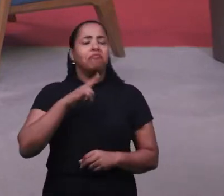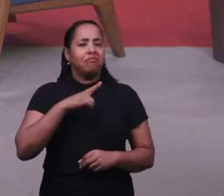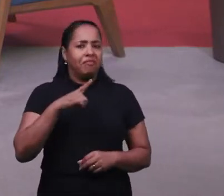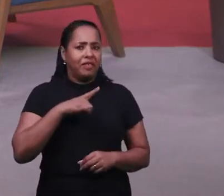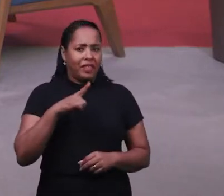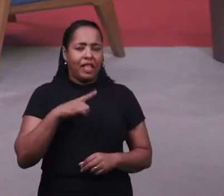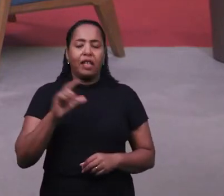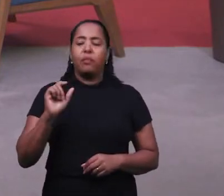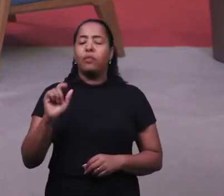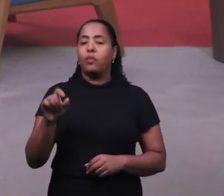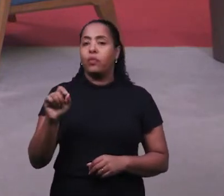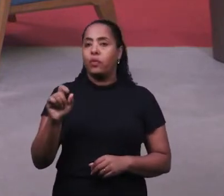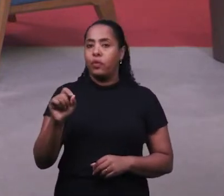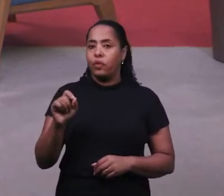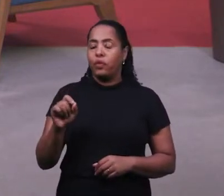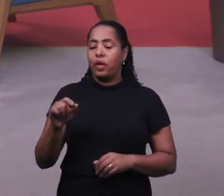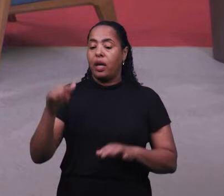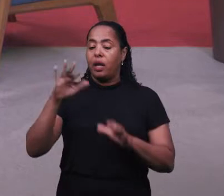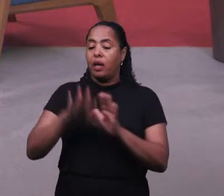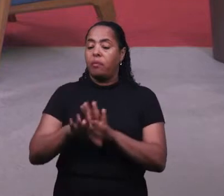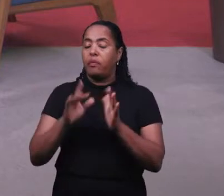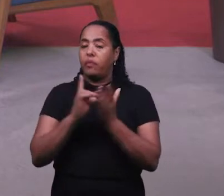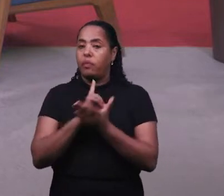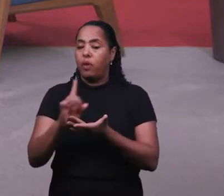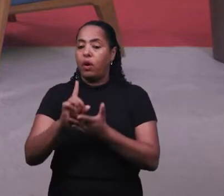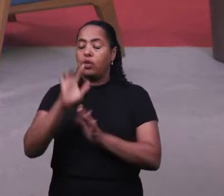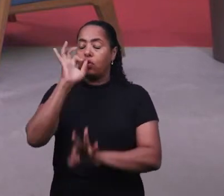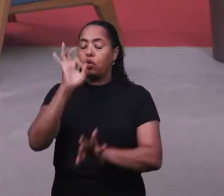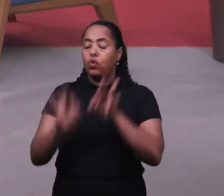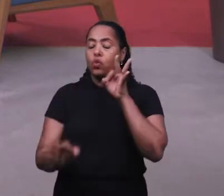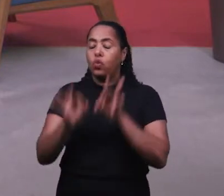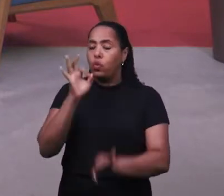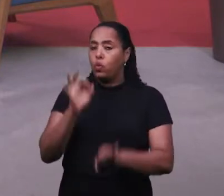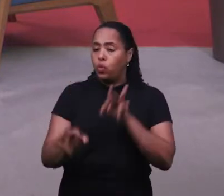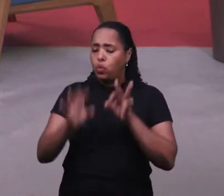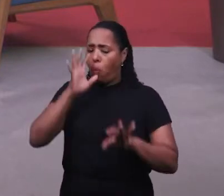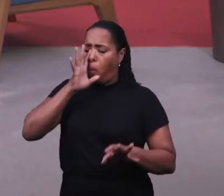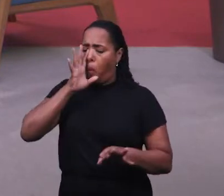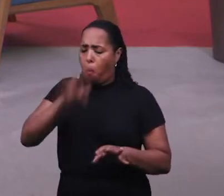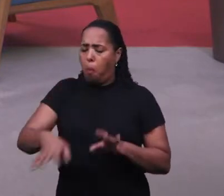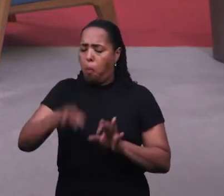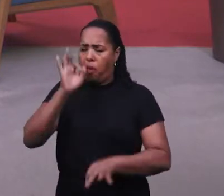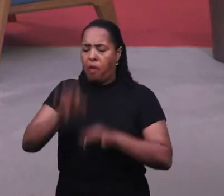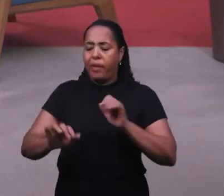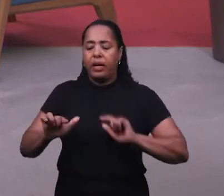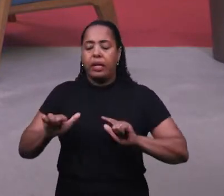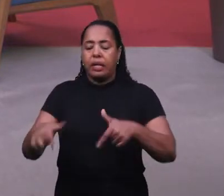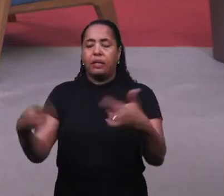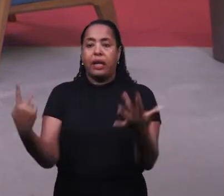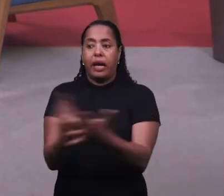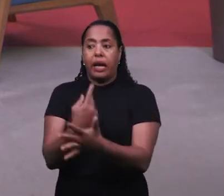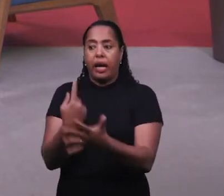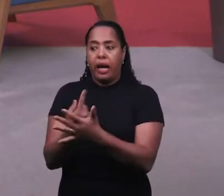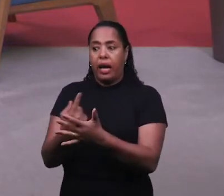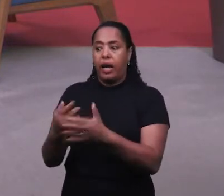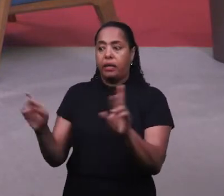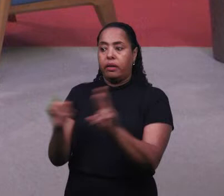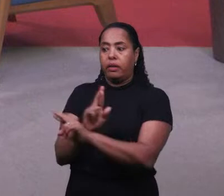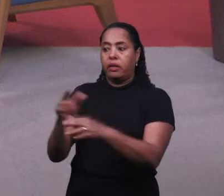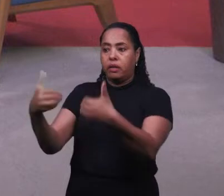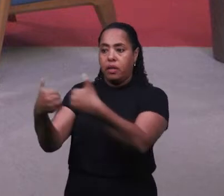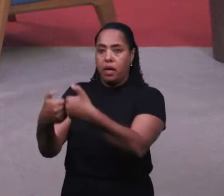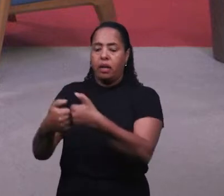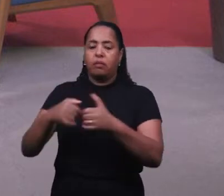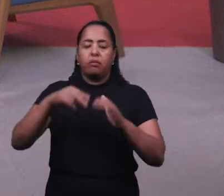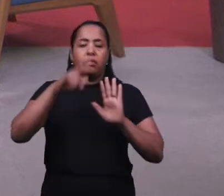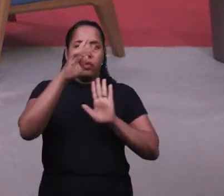son projet. Nous avons un cas biblique ici où il y a eu un jugement, n'est-ce pas? Exactement par une action erronée à propos de l'arche.